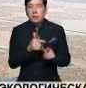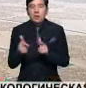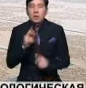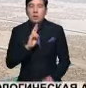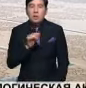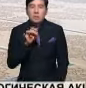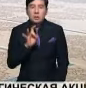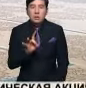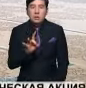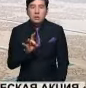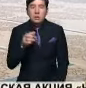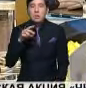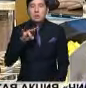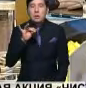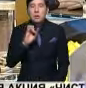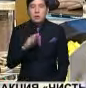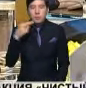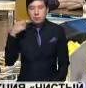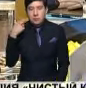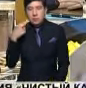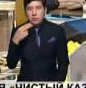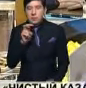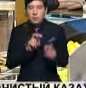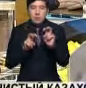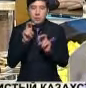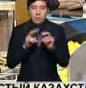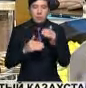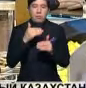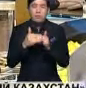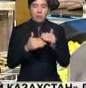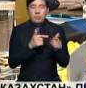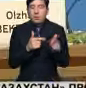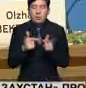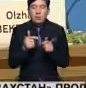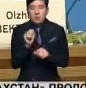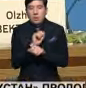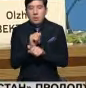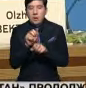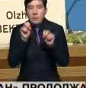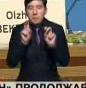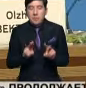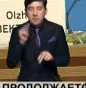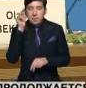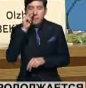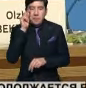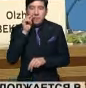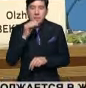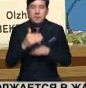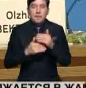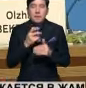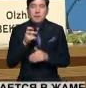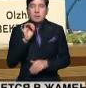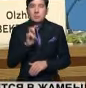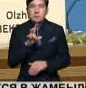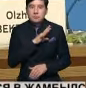словам Касым-Жомарта Токаева, Казахстан ищет инвесторов, готовых повысить качество технического и профессионального образования в стране и развивать